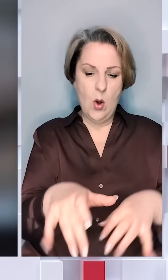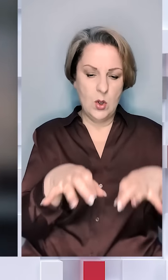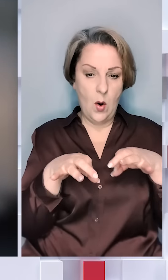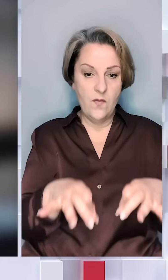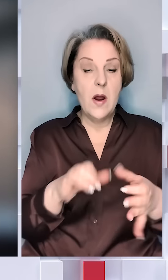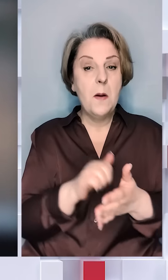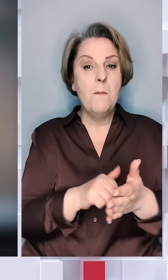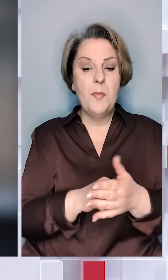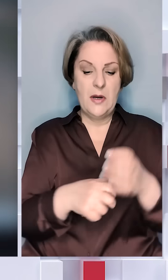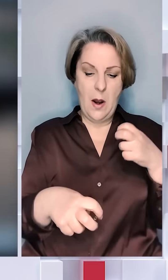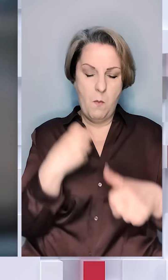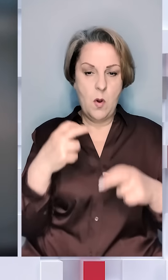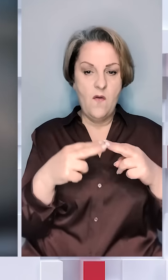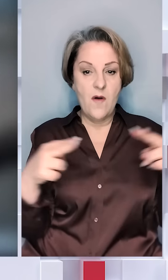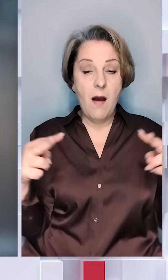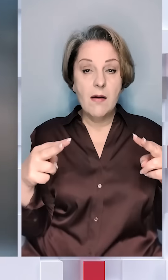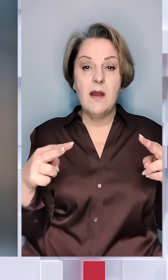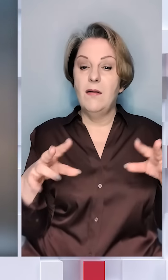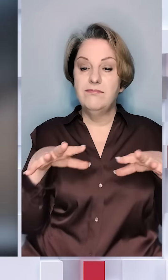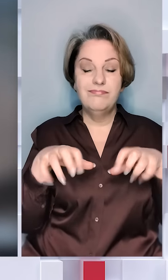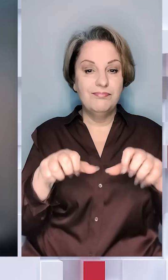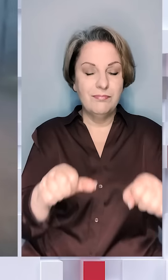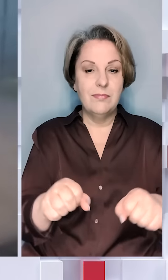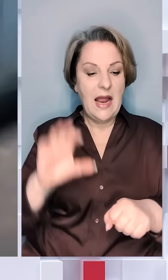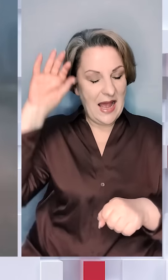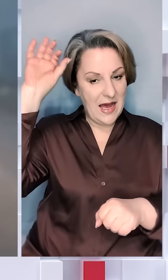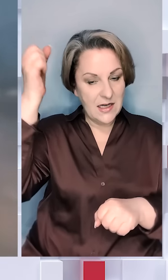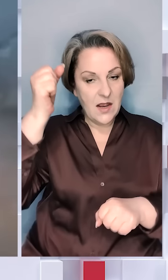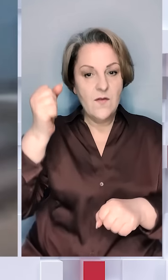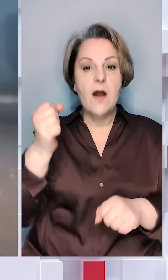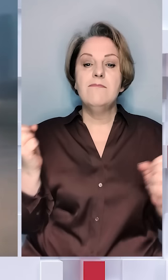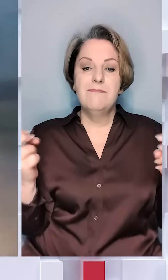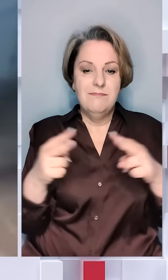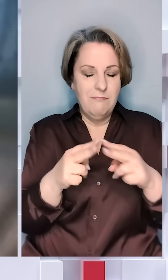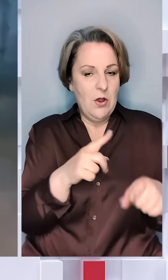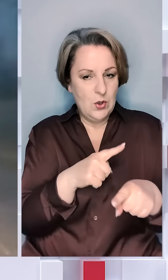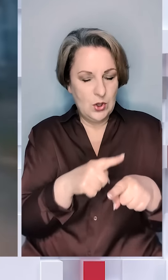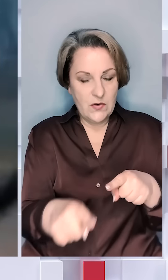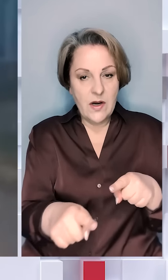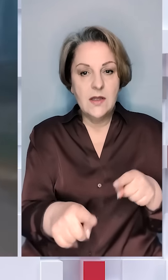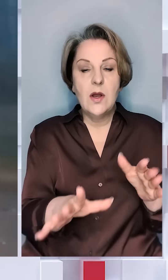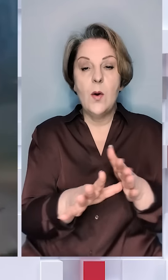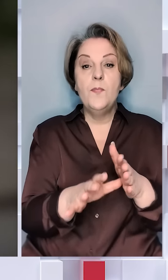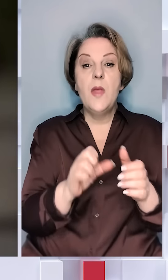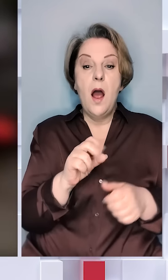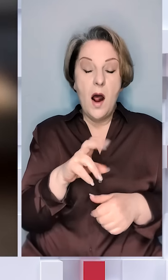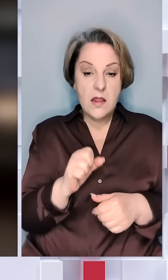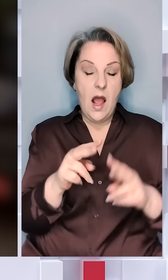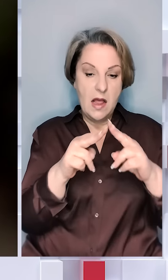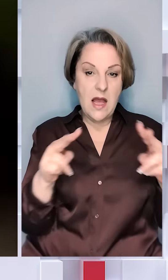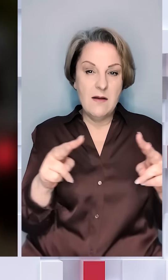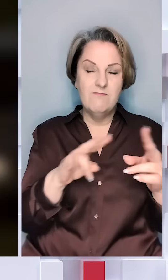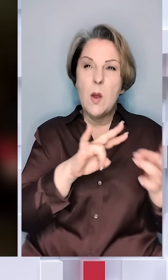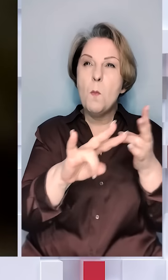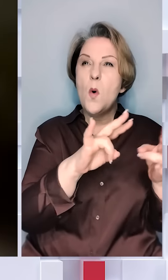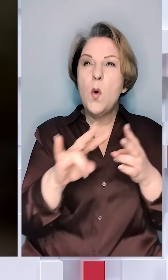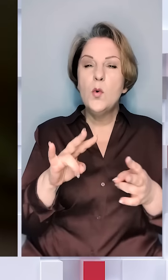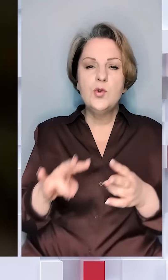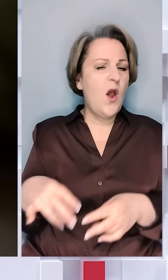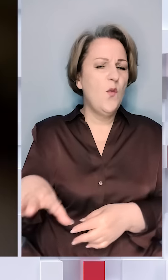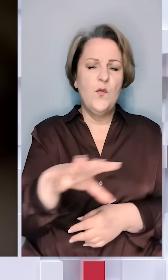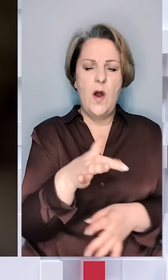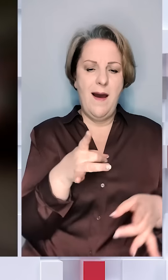автівки. Через обірвані дроти знеструмлило кривий ріг, живлення вдалося швидко відновити. Проте лінії електропередач пошкоджено